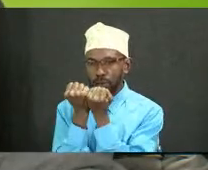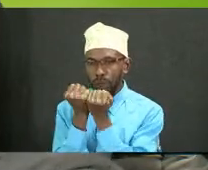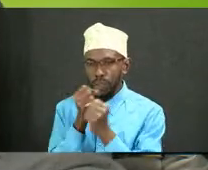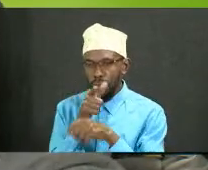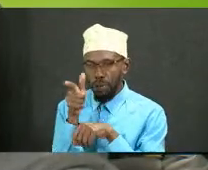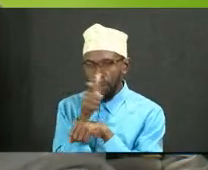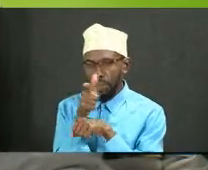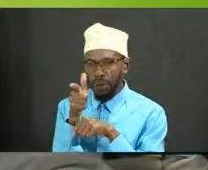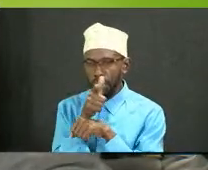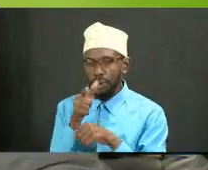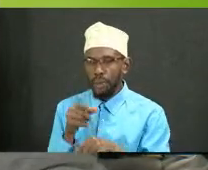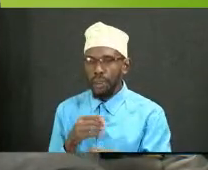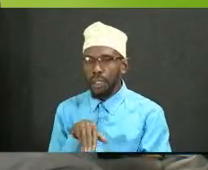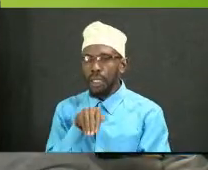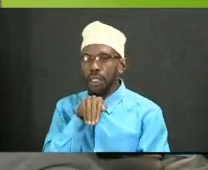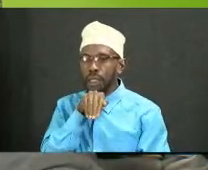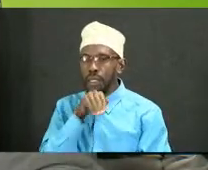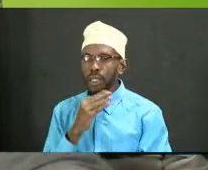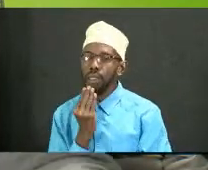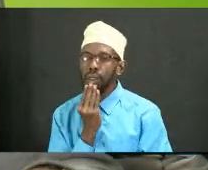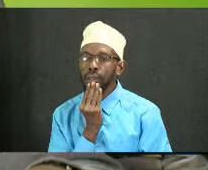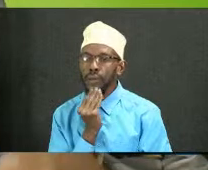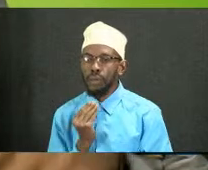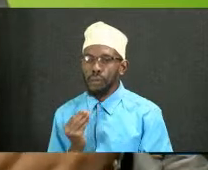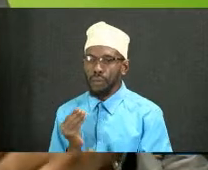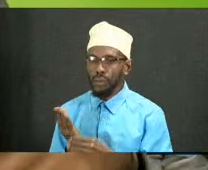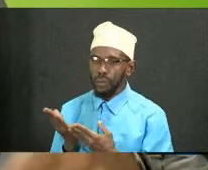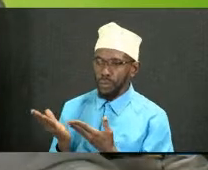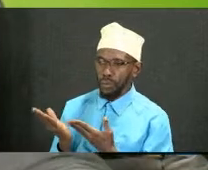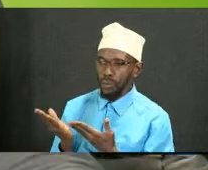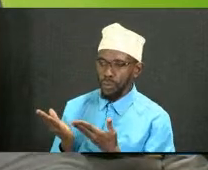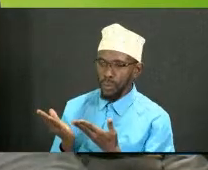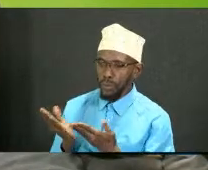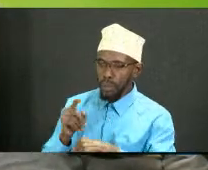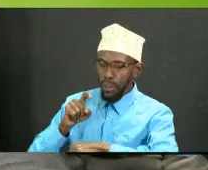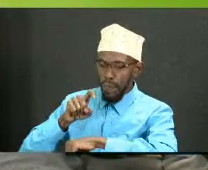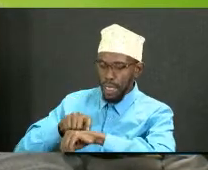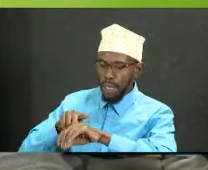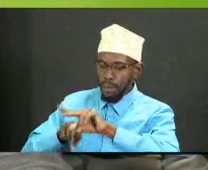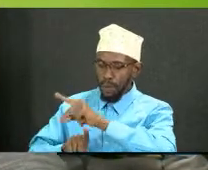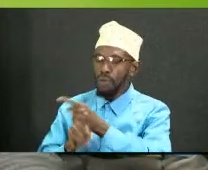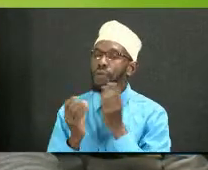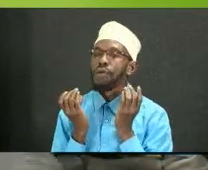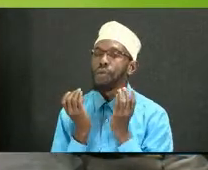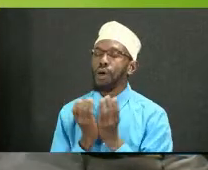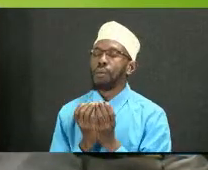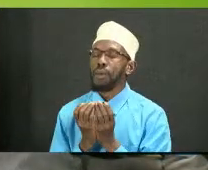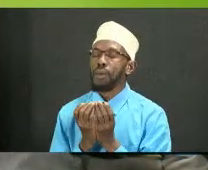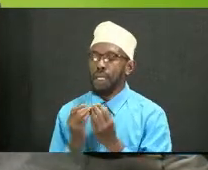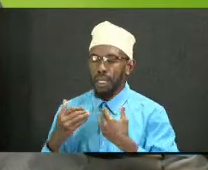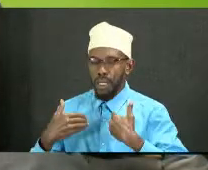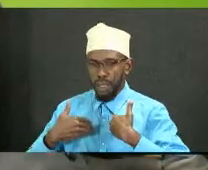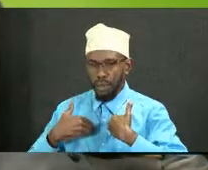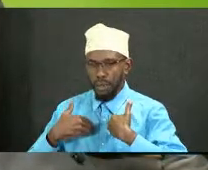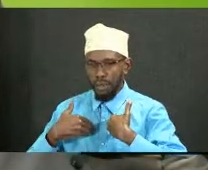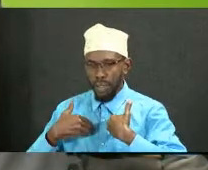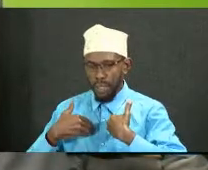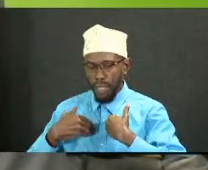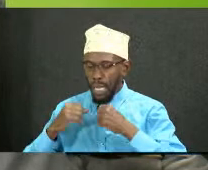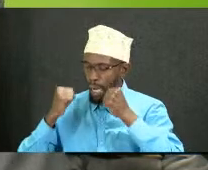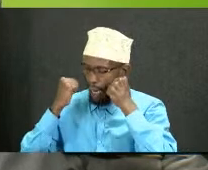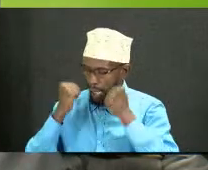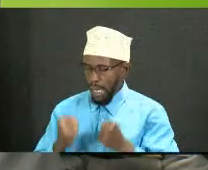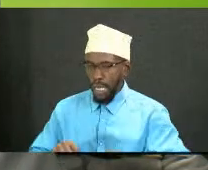Sheikh Badru Jafar, pengine utujuze katika nyakati za Mtume kumekuwa na hali